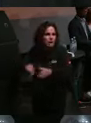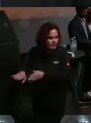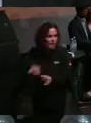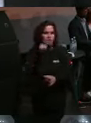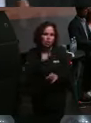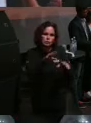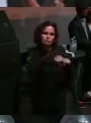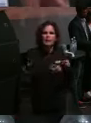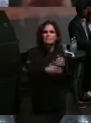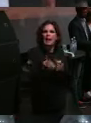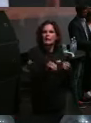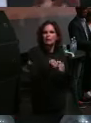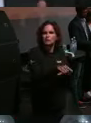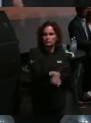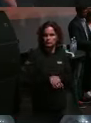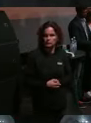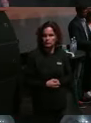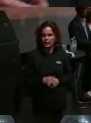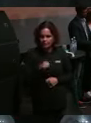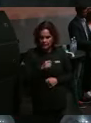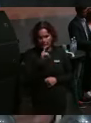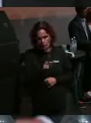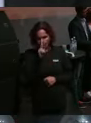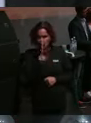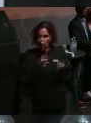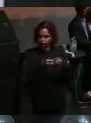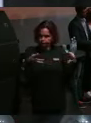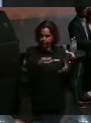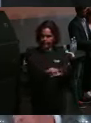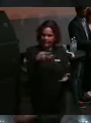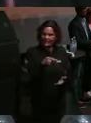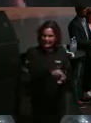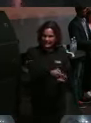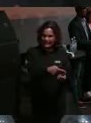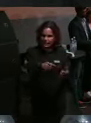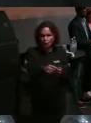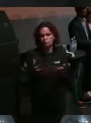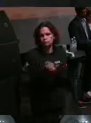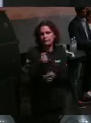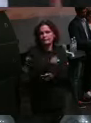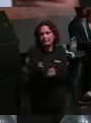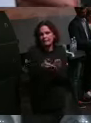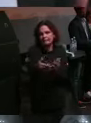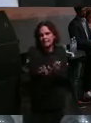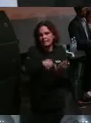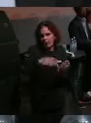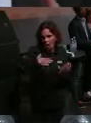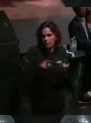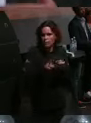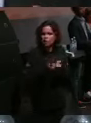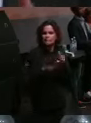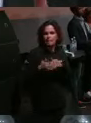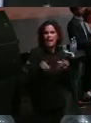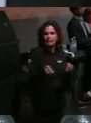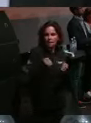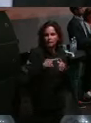nødt til å skal vi klare å skape verdier og utnytte den tid vi I nå, så trenger vi mer kraft. Skal vi holde priserne på et